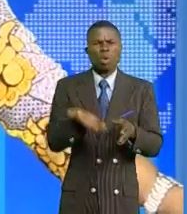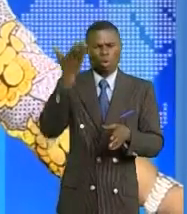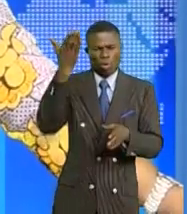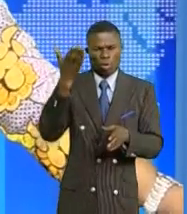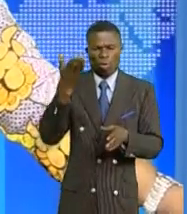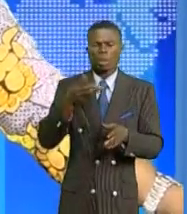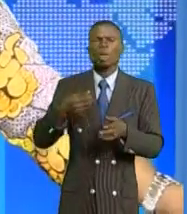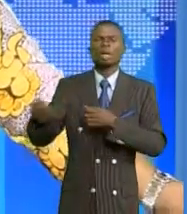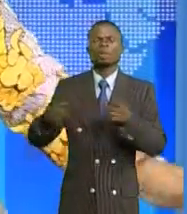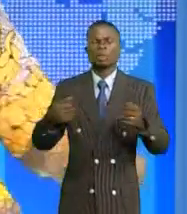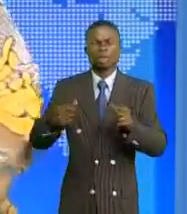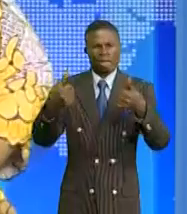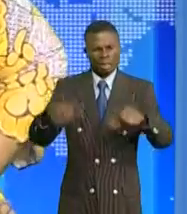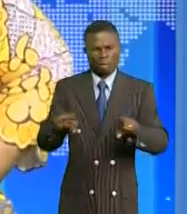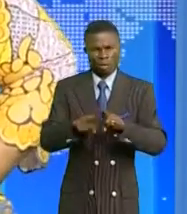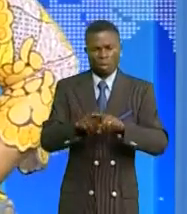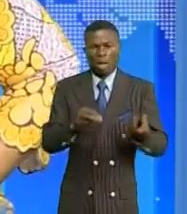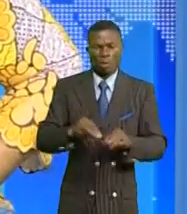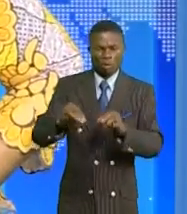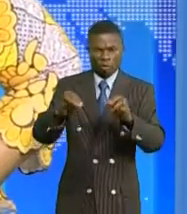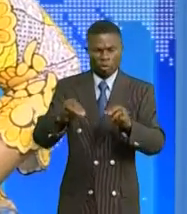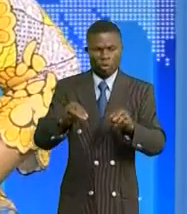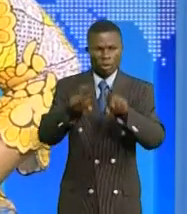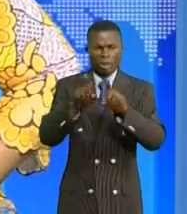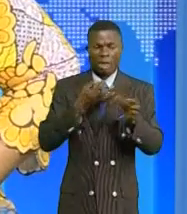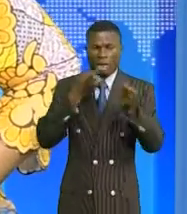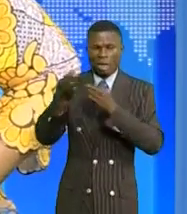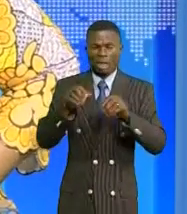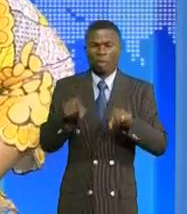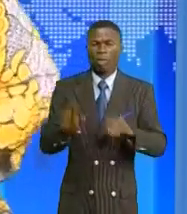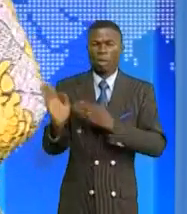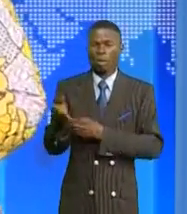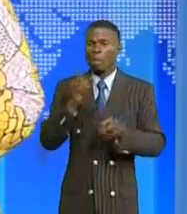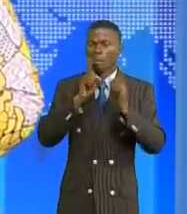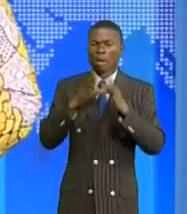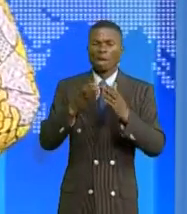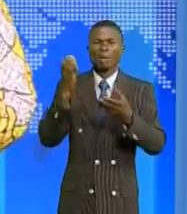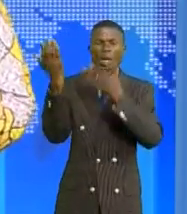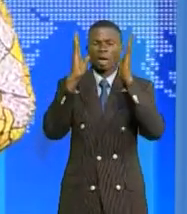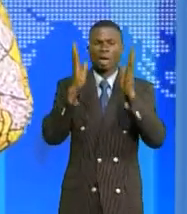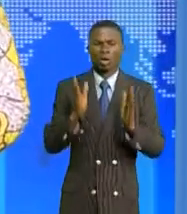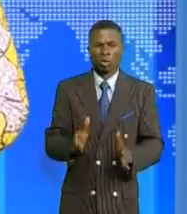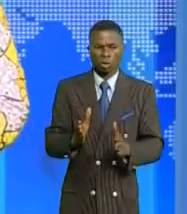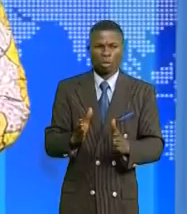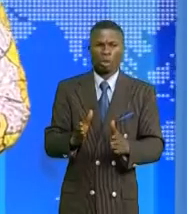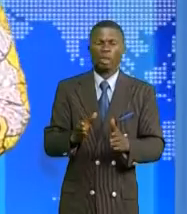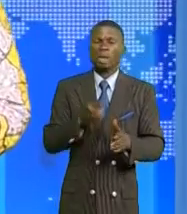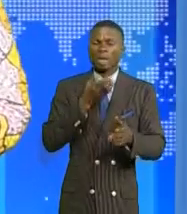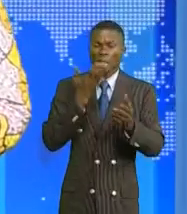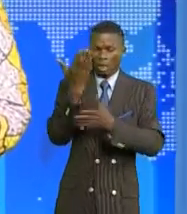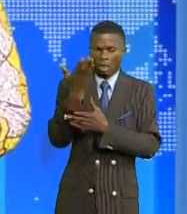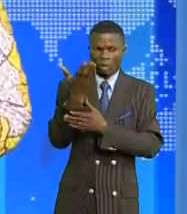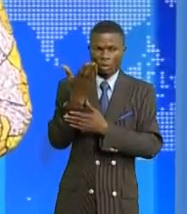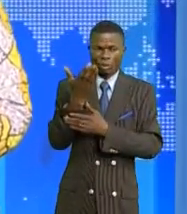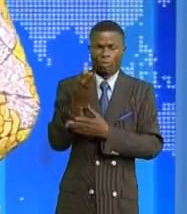même et le mécanisme également. Il en a évoqué ce matin avec les opérateurs économiques de ce secteur à qui il a demandé